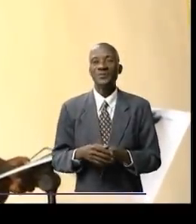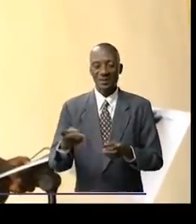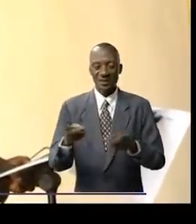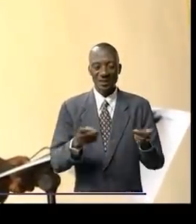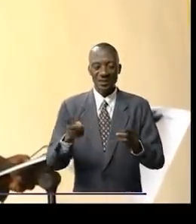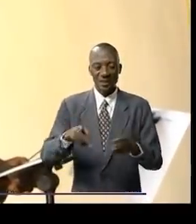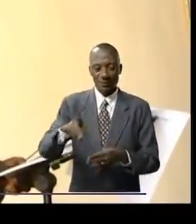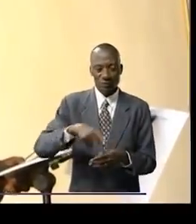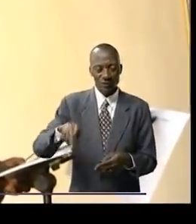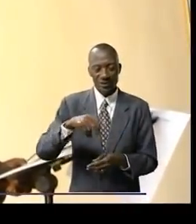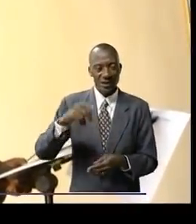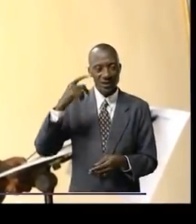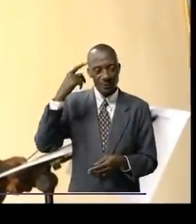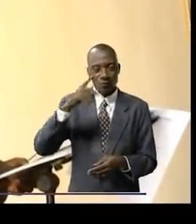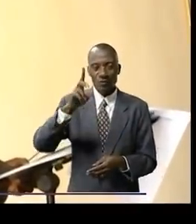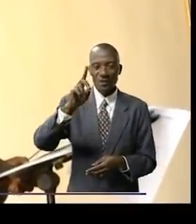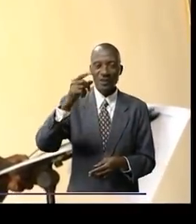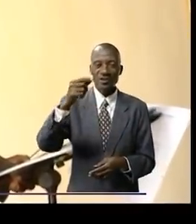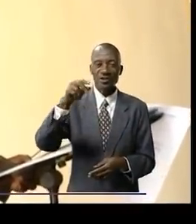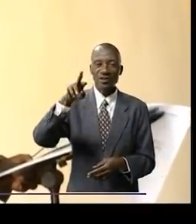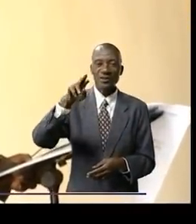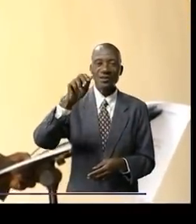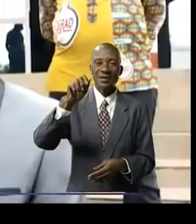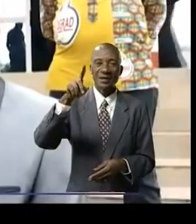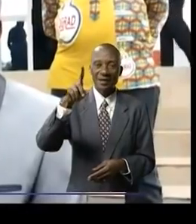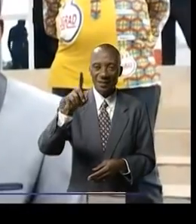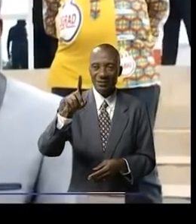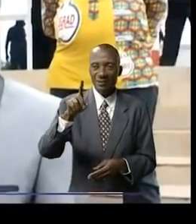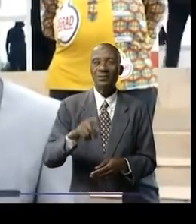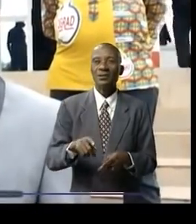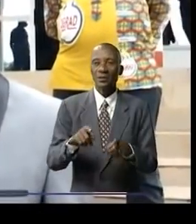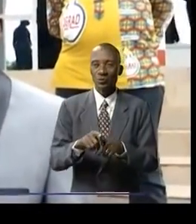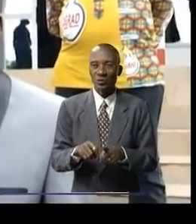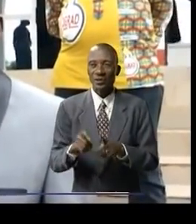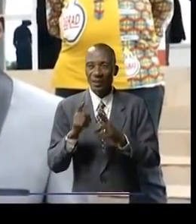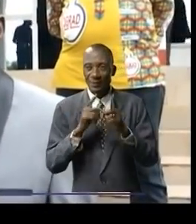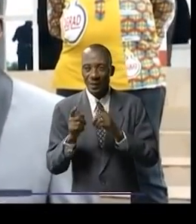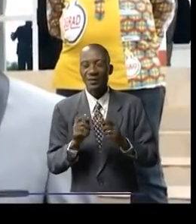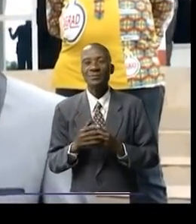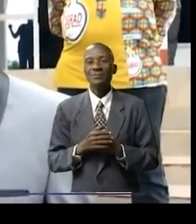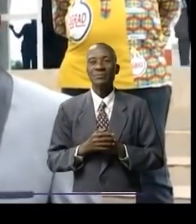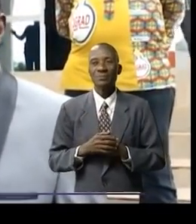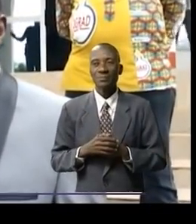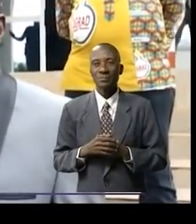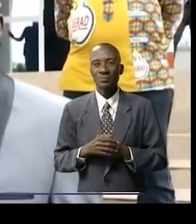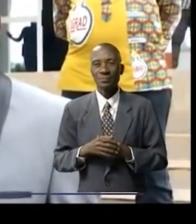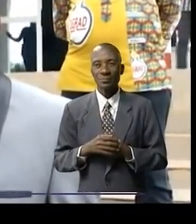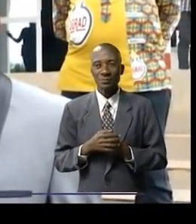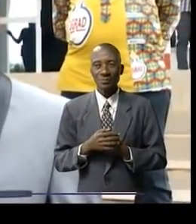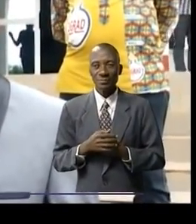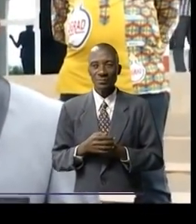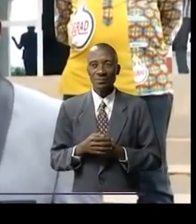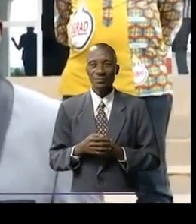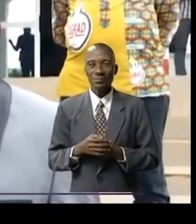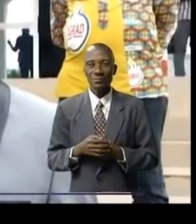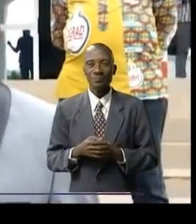Grobandundu revient ici sur les objectifs principaux de ces rendez-vous. Il faut augmenter les recettes de l'État dans